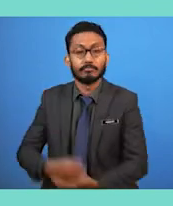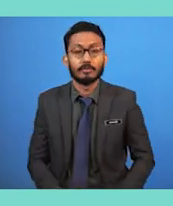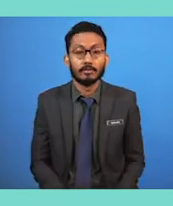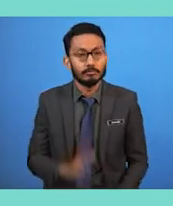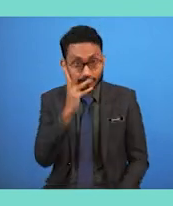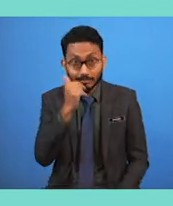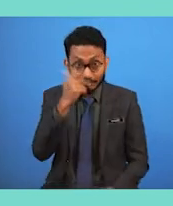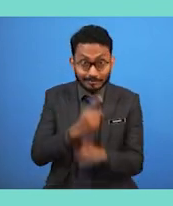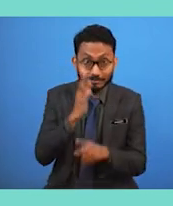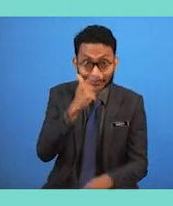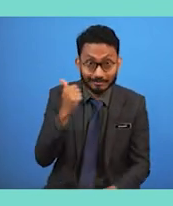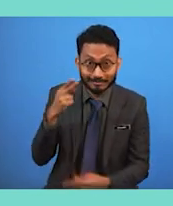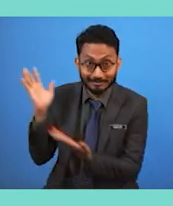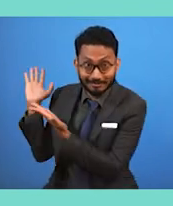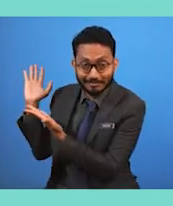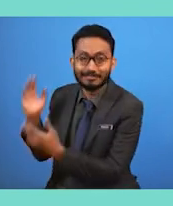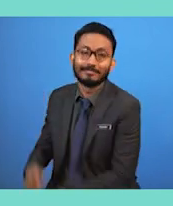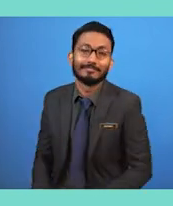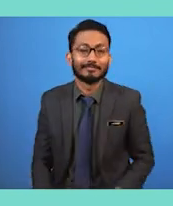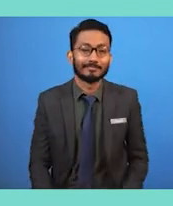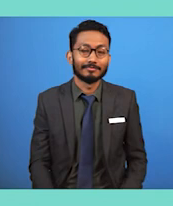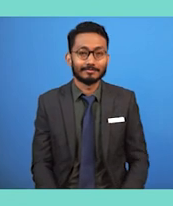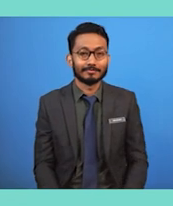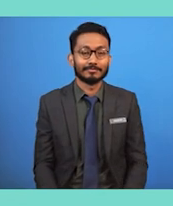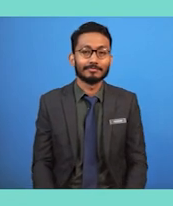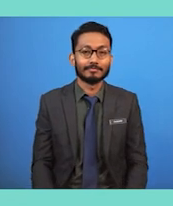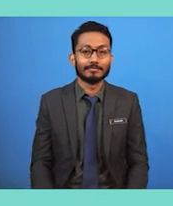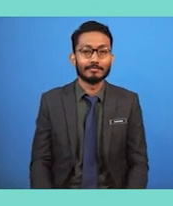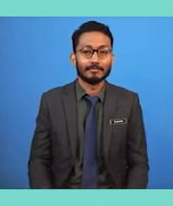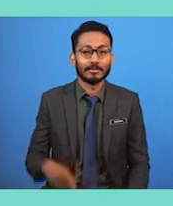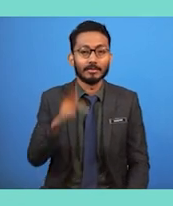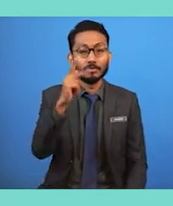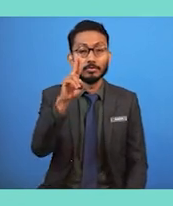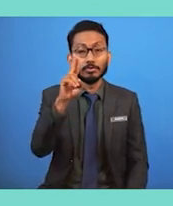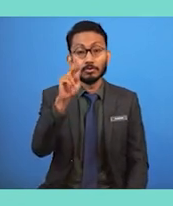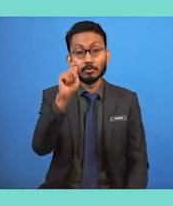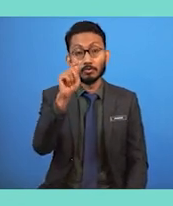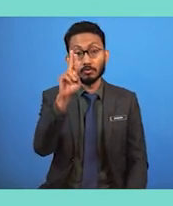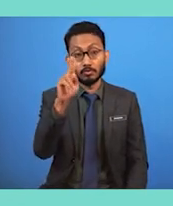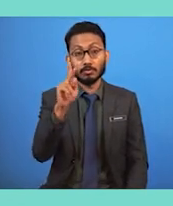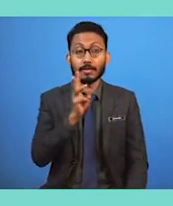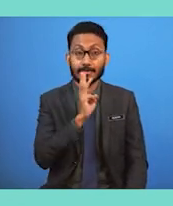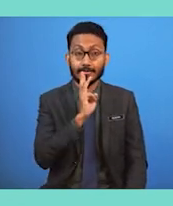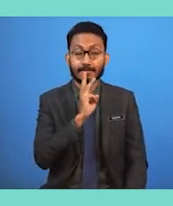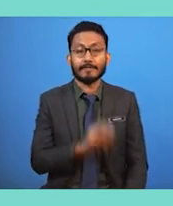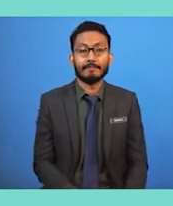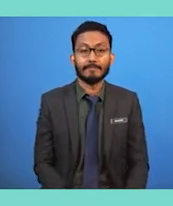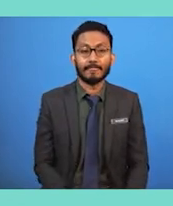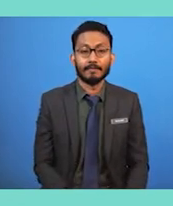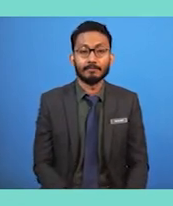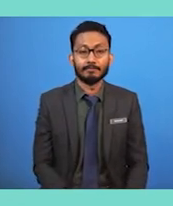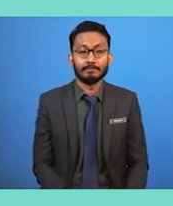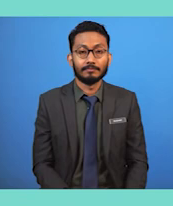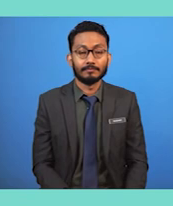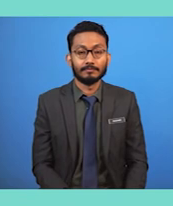Ia dikenali sebagai Moina species atau juga kutu air. Ini pula rotifer,